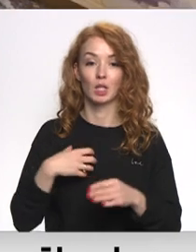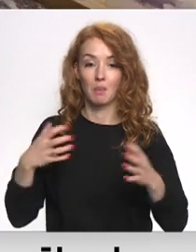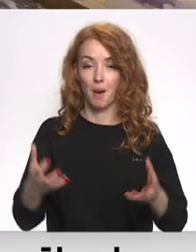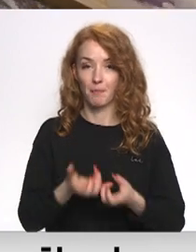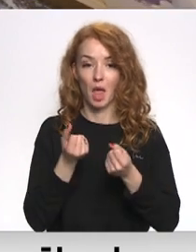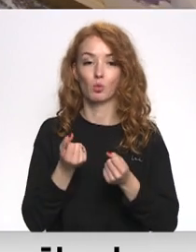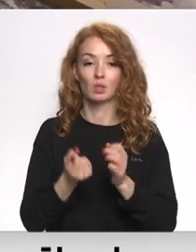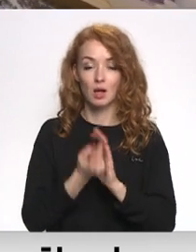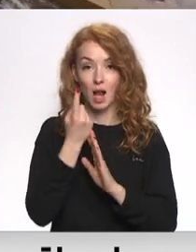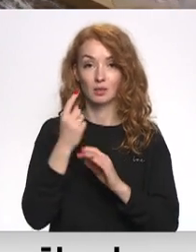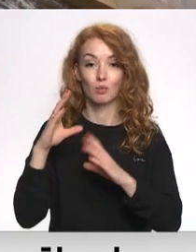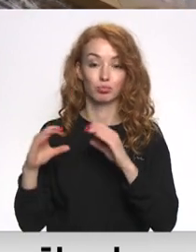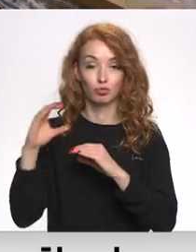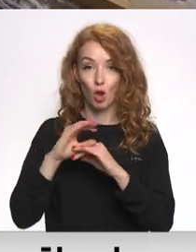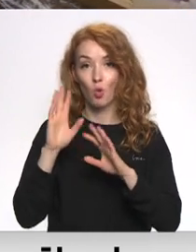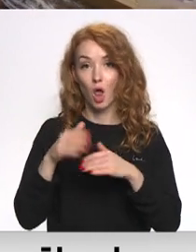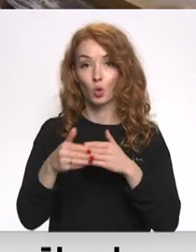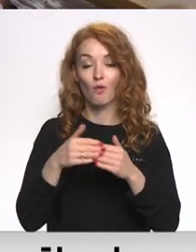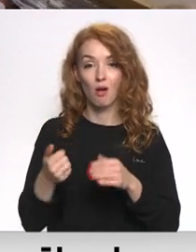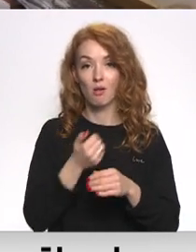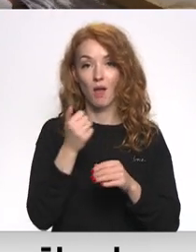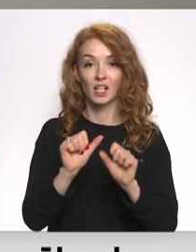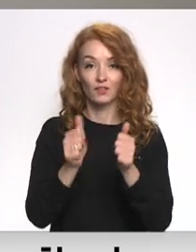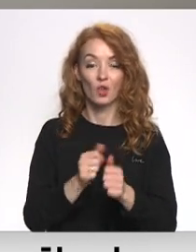apņēmusies rast līdzekļus, lai tuvāko gadu laikā novadā